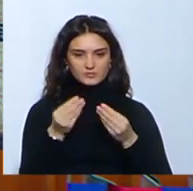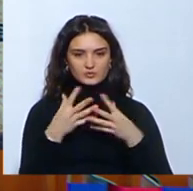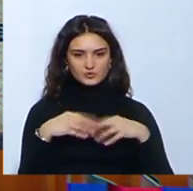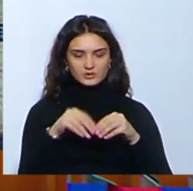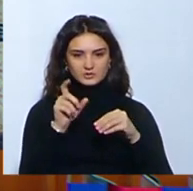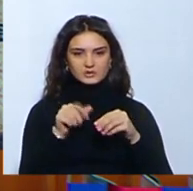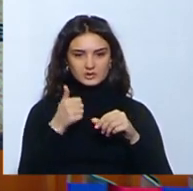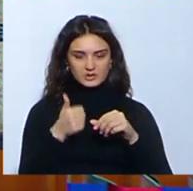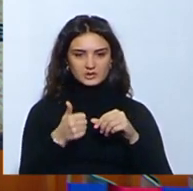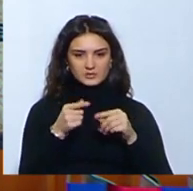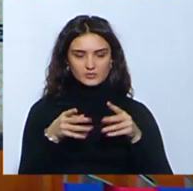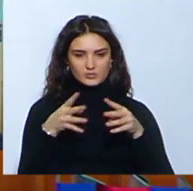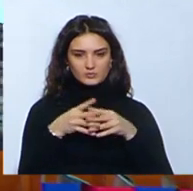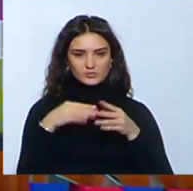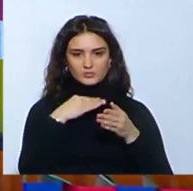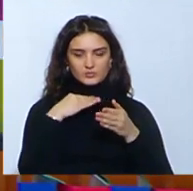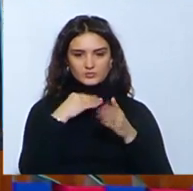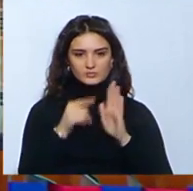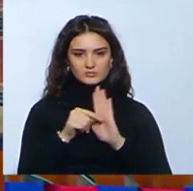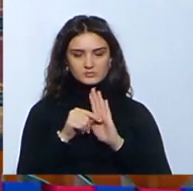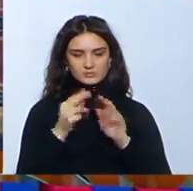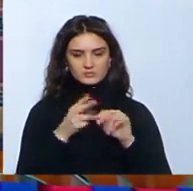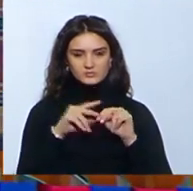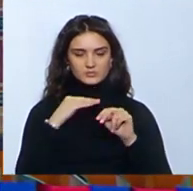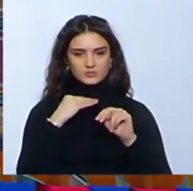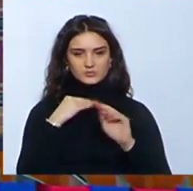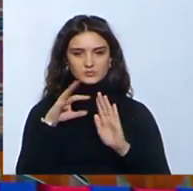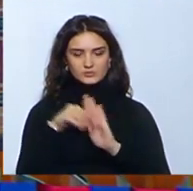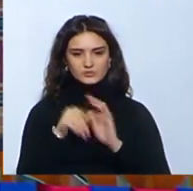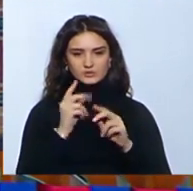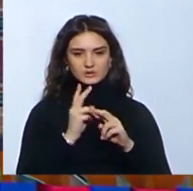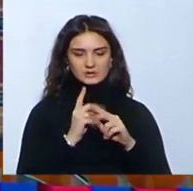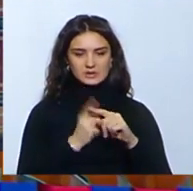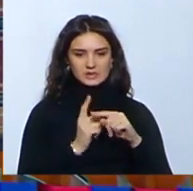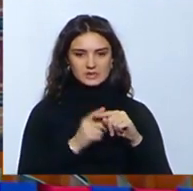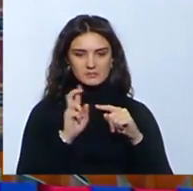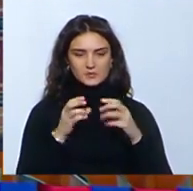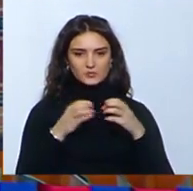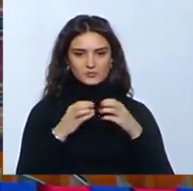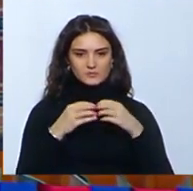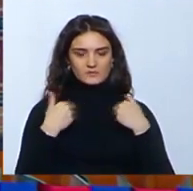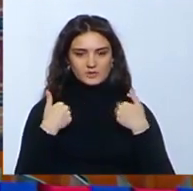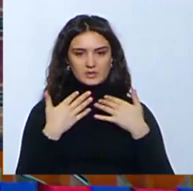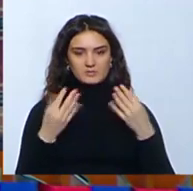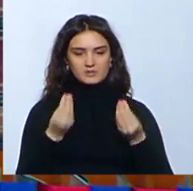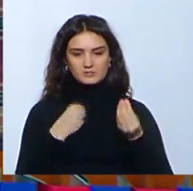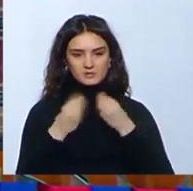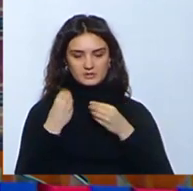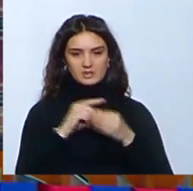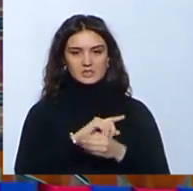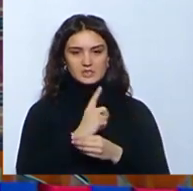წევრს, კარგია მისი კომბინაცია ხორცთან, იმიტომ რომ ხორცში არსებული რკინა, ბეჯგუფის ვიტამინები გაძლიერდება